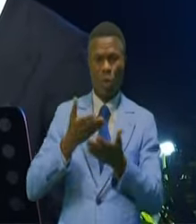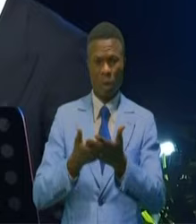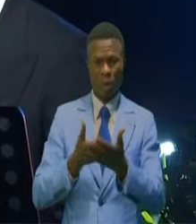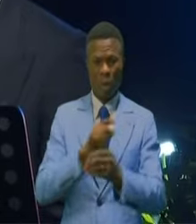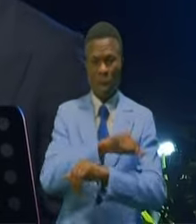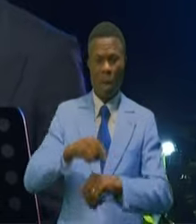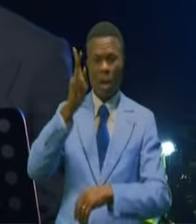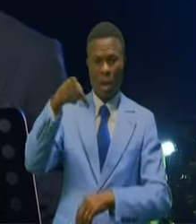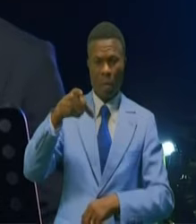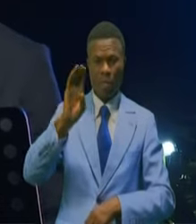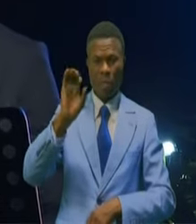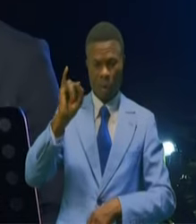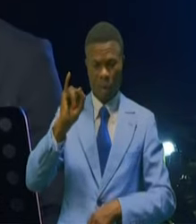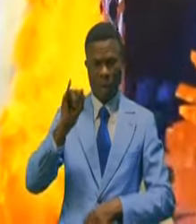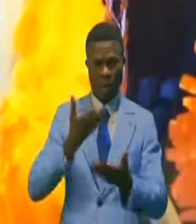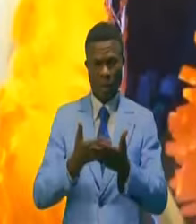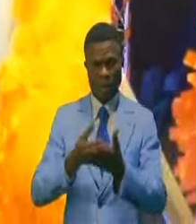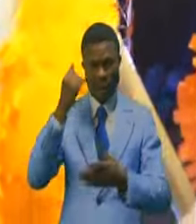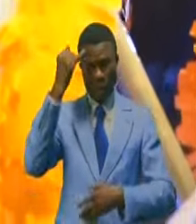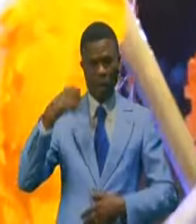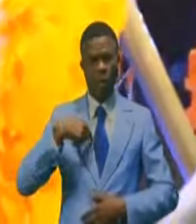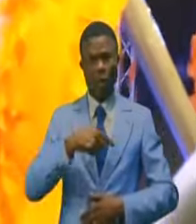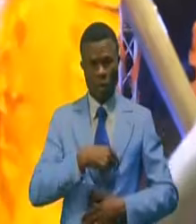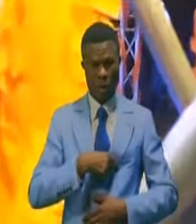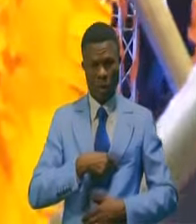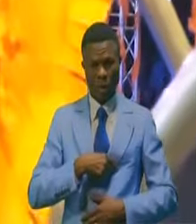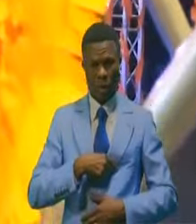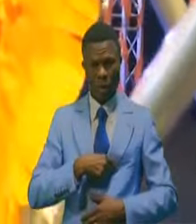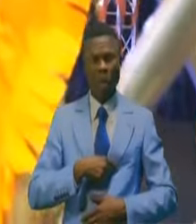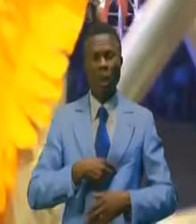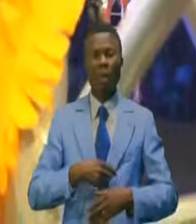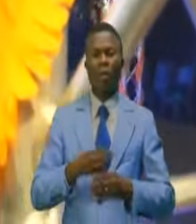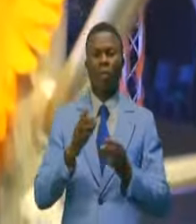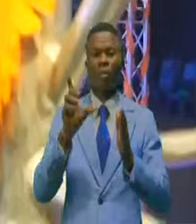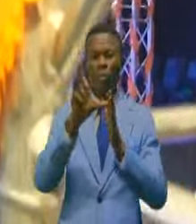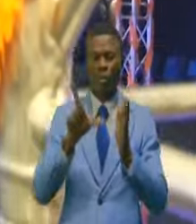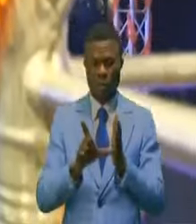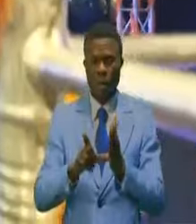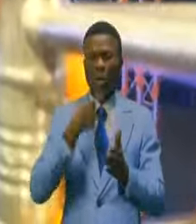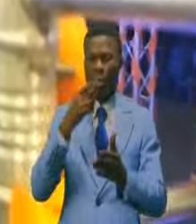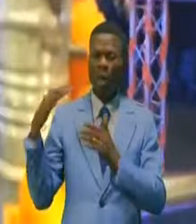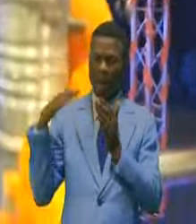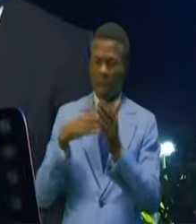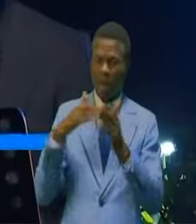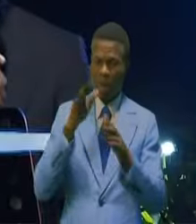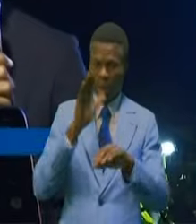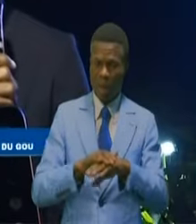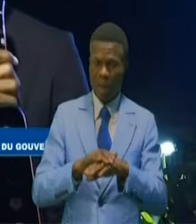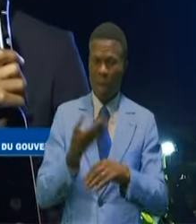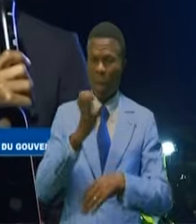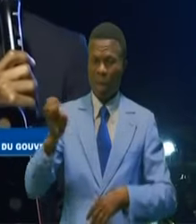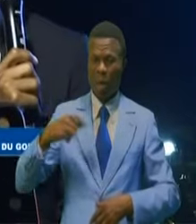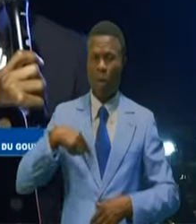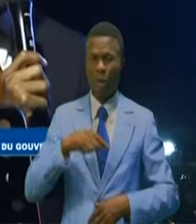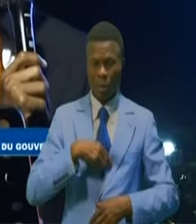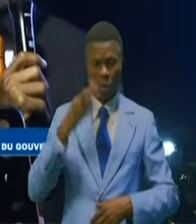Cour pénale internationale, parce que nous pensons que l'une des garanties de non-répétition de ce que nous vivons depuis 30 ans,